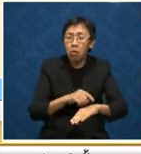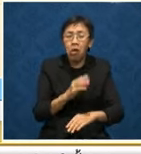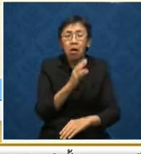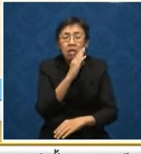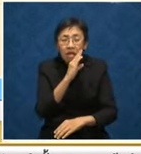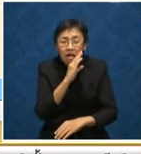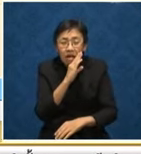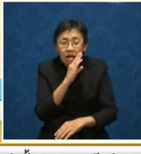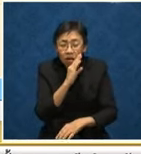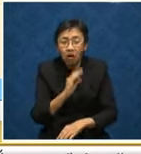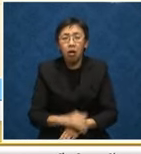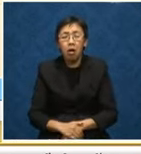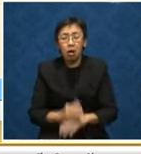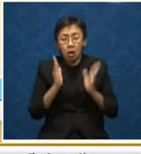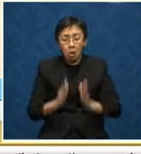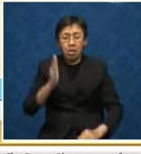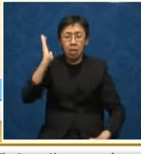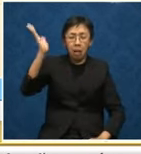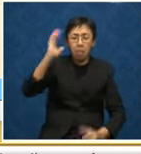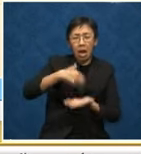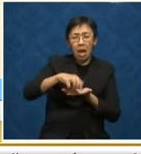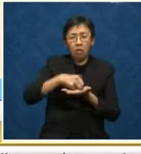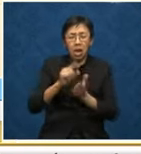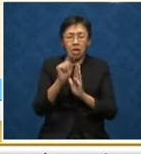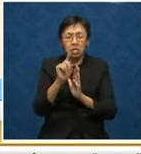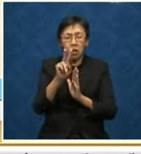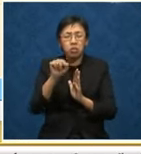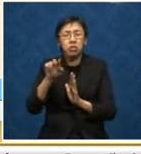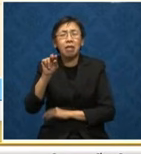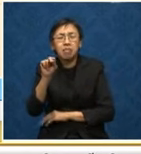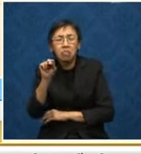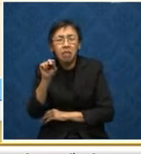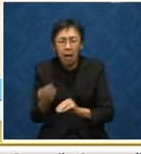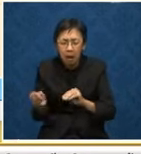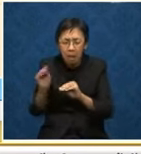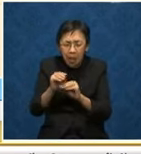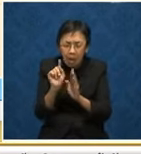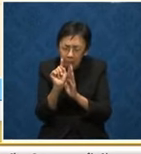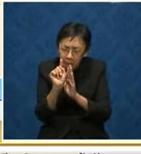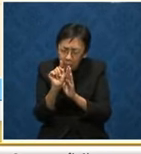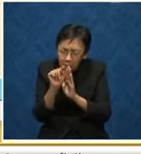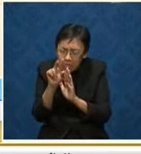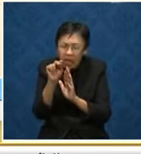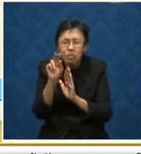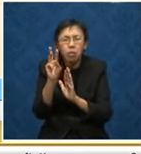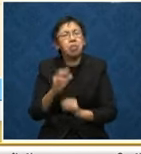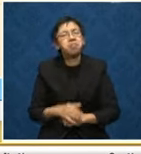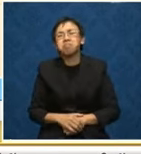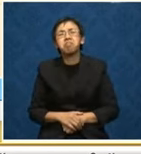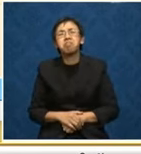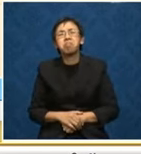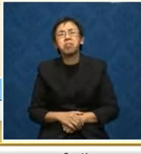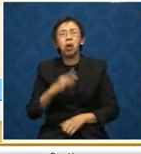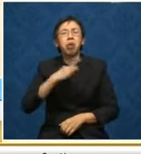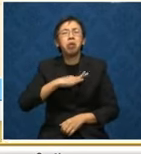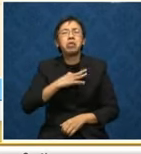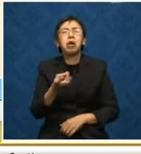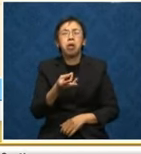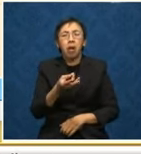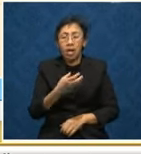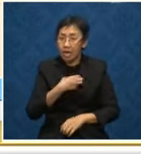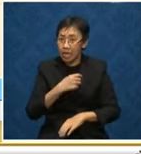2นาที30วินาทีนะมันเพิ่มขึ้นมา30วินาทีเนี่ยผมว่าไม่ได้มีประโยชน์อะไรเลยนะครับเพราะฉะนั้นการที่เพิ่มเว